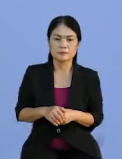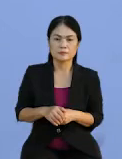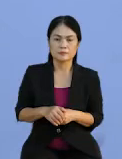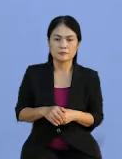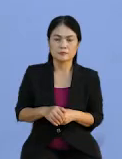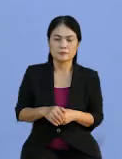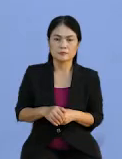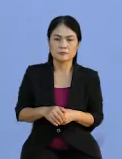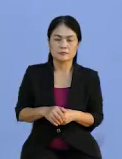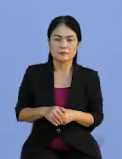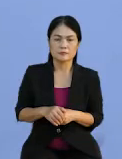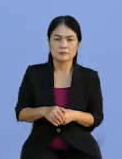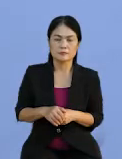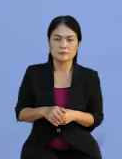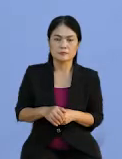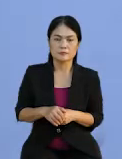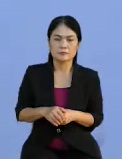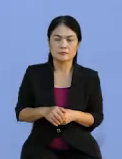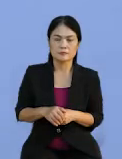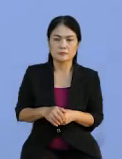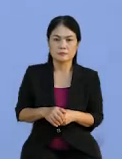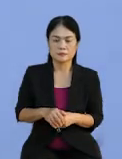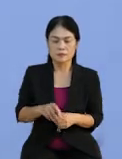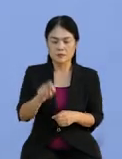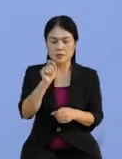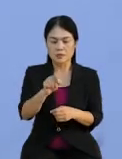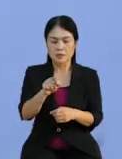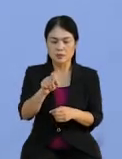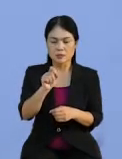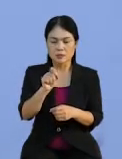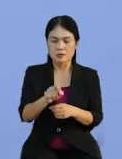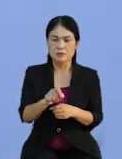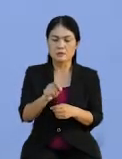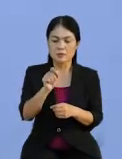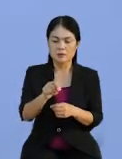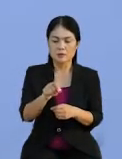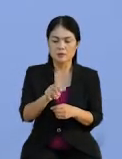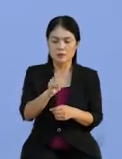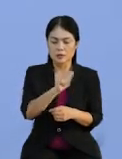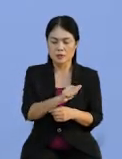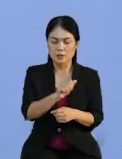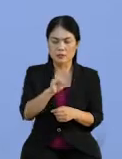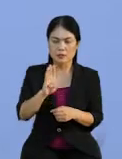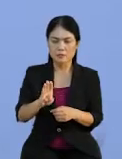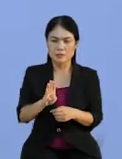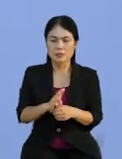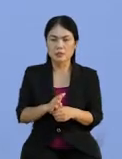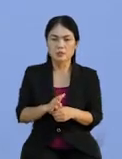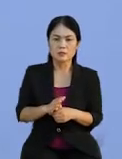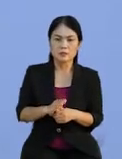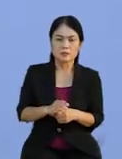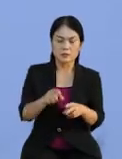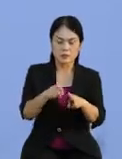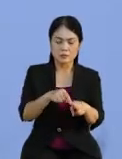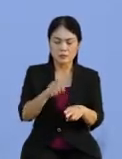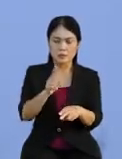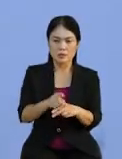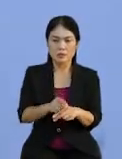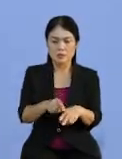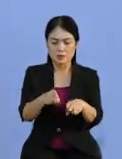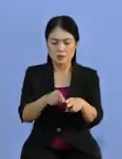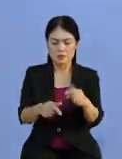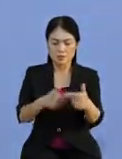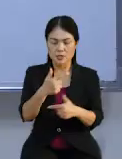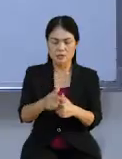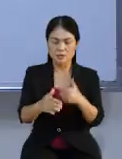và đau chùm nội đây chúng nói pi cứ e nâng bí này lỡ bằng toát nụ chẳng dân bàn trong hiện tìm mùi hài trong hiện bằng toát cứ chứ trong